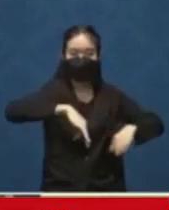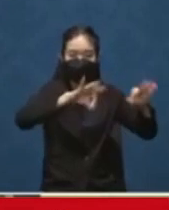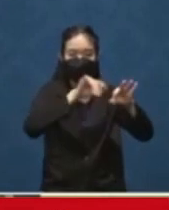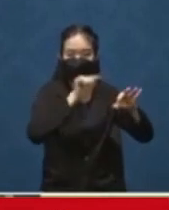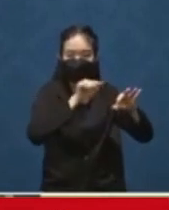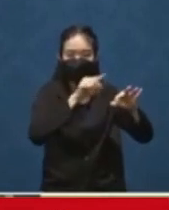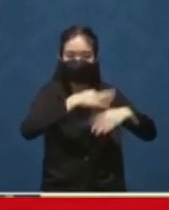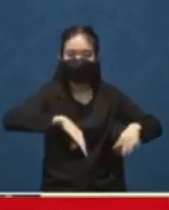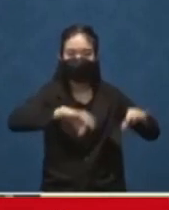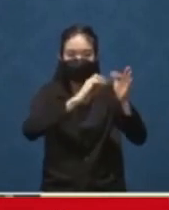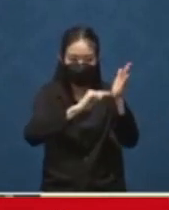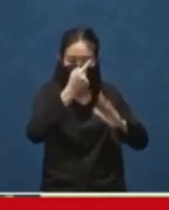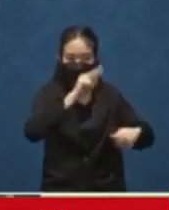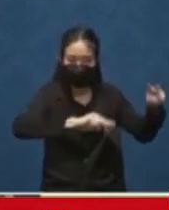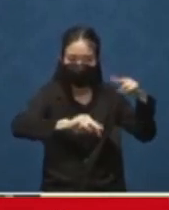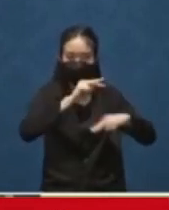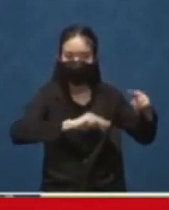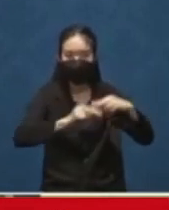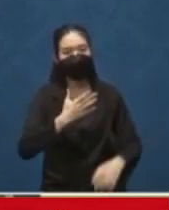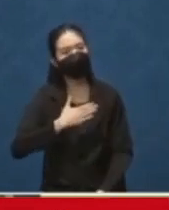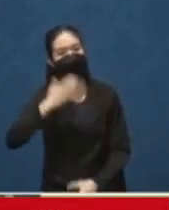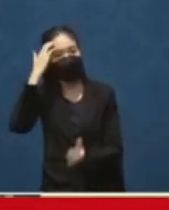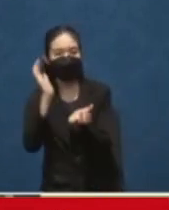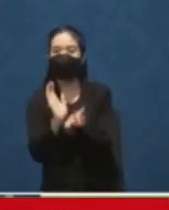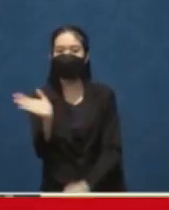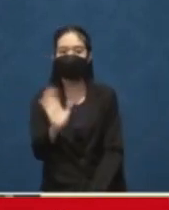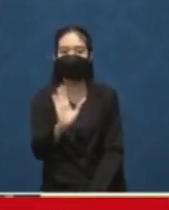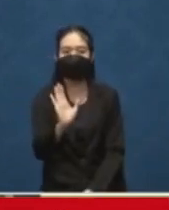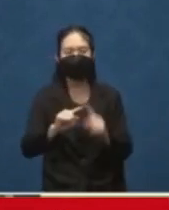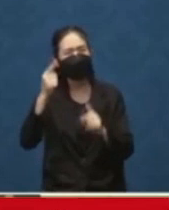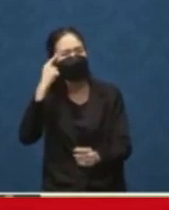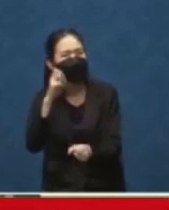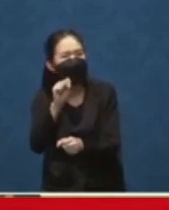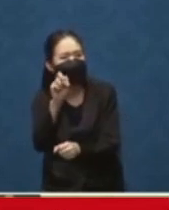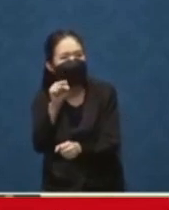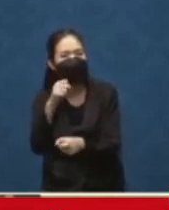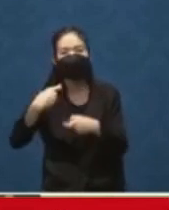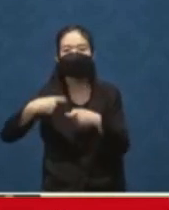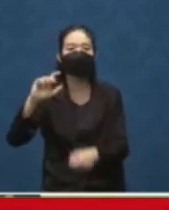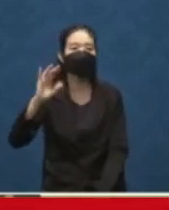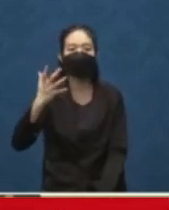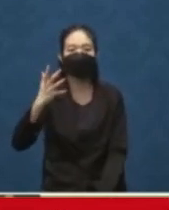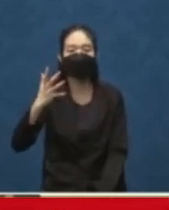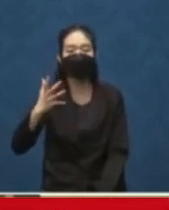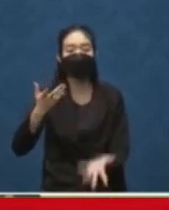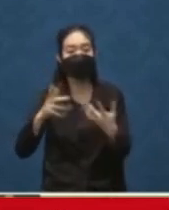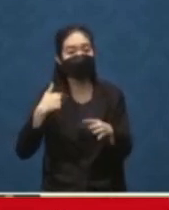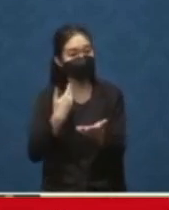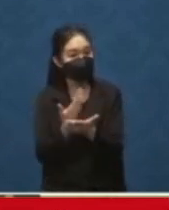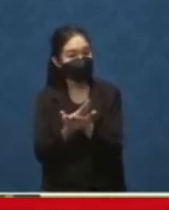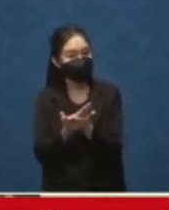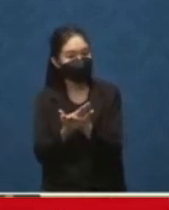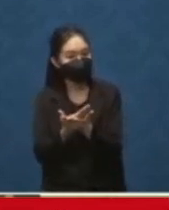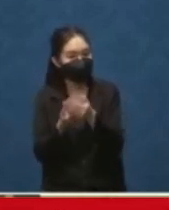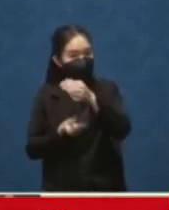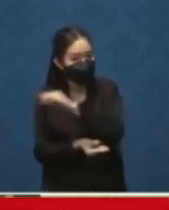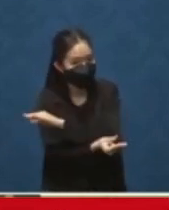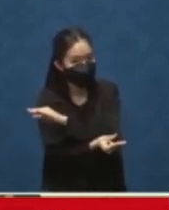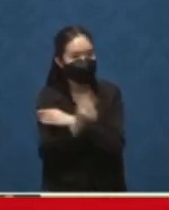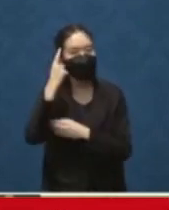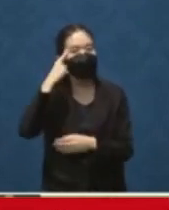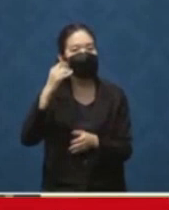คร